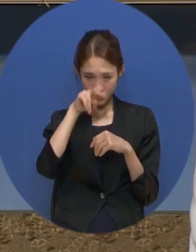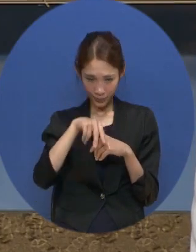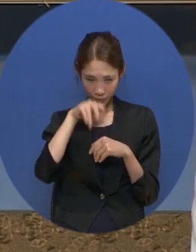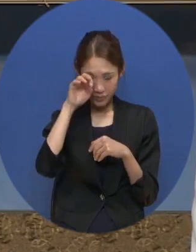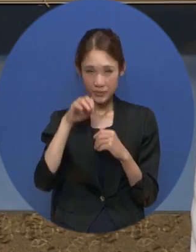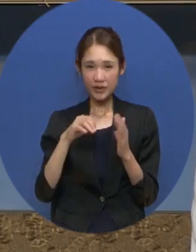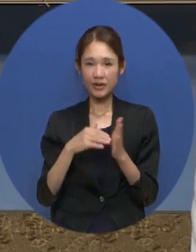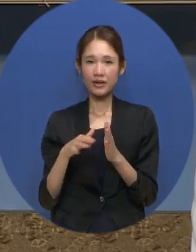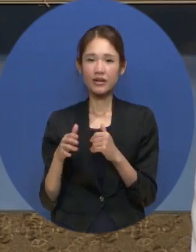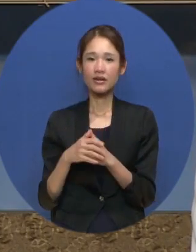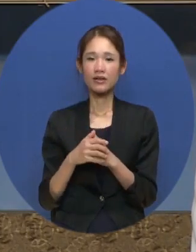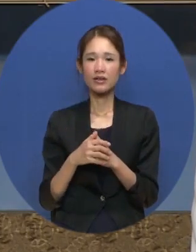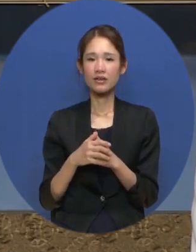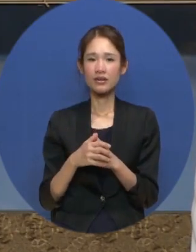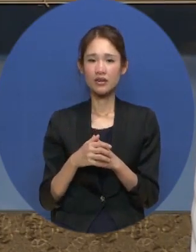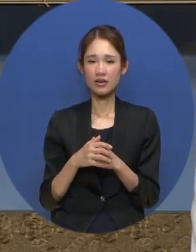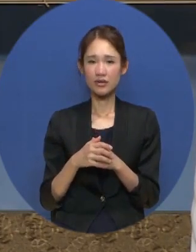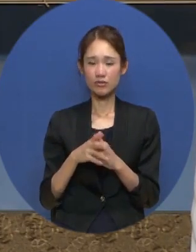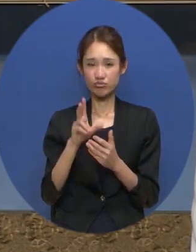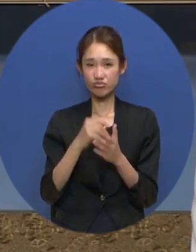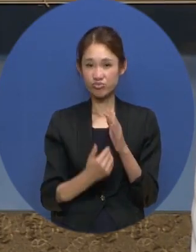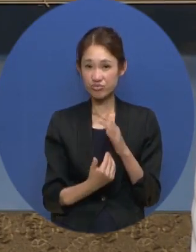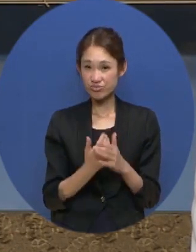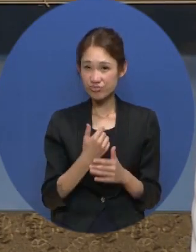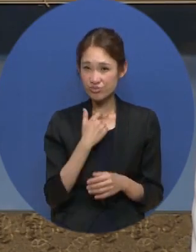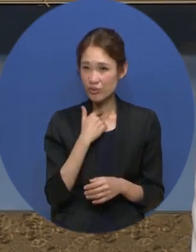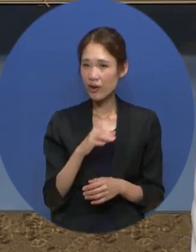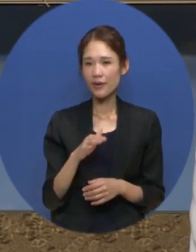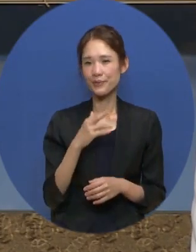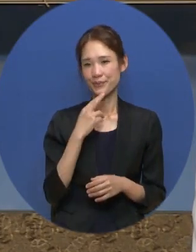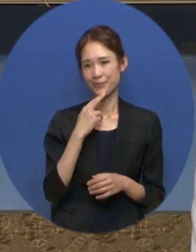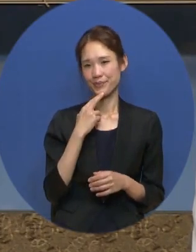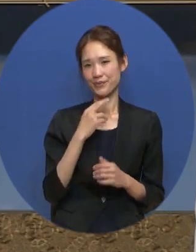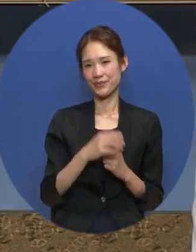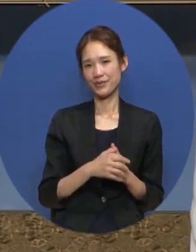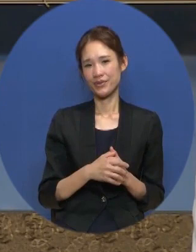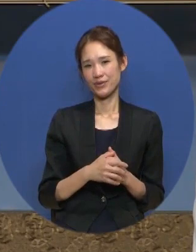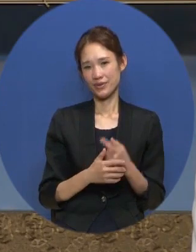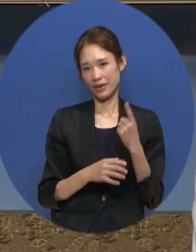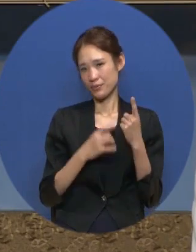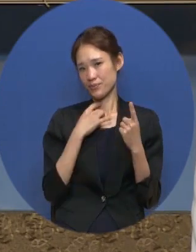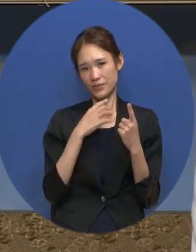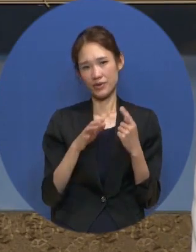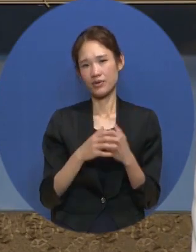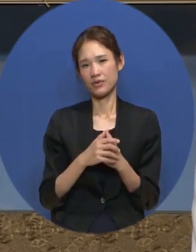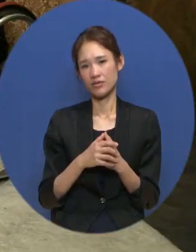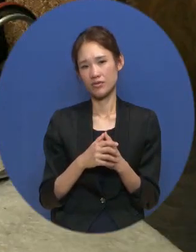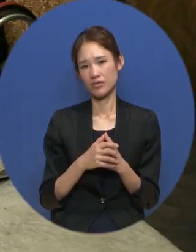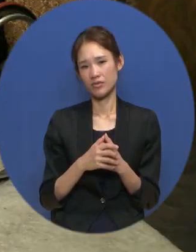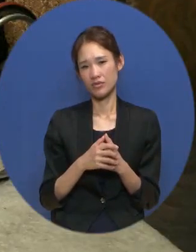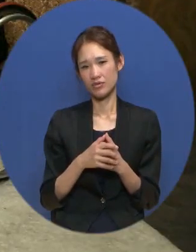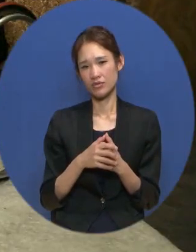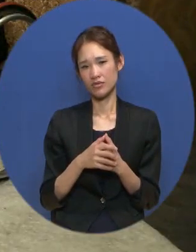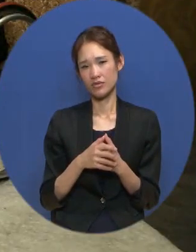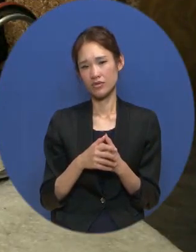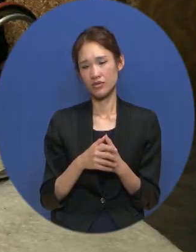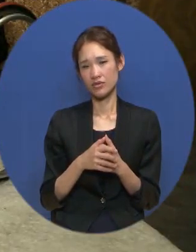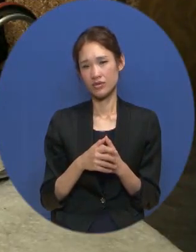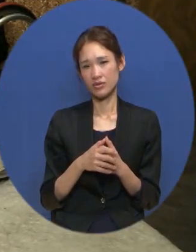뭐 전혀 그걸 그런 것 때문에 문제된 적은 아직까지 이제 10년 동안 한 번도 없었습니다. 네. 아, 단 한 번도 예. 없었나요? 예.